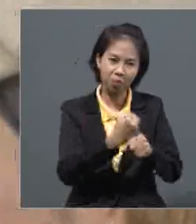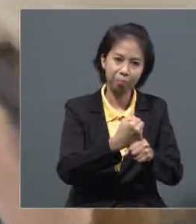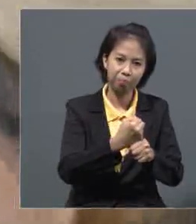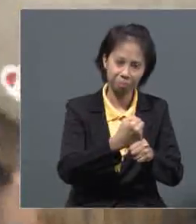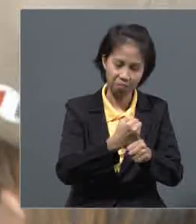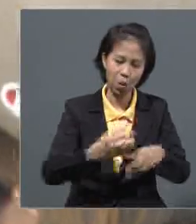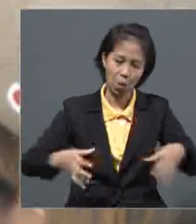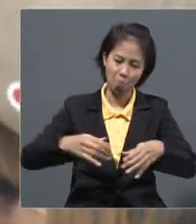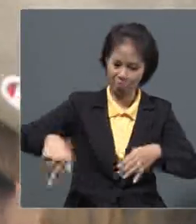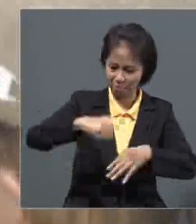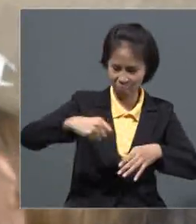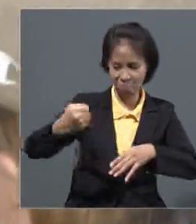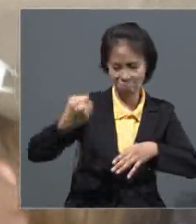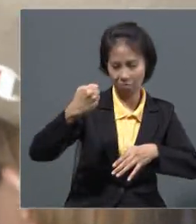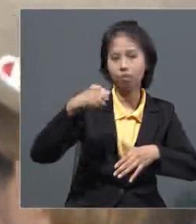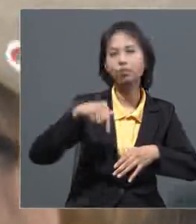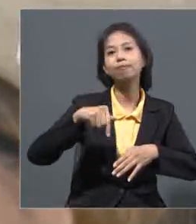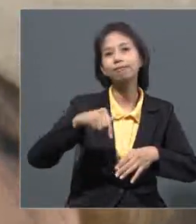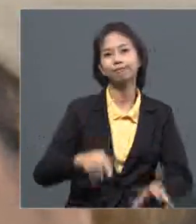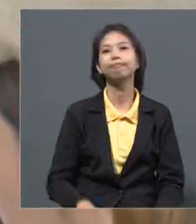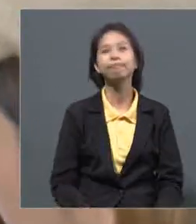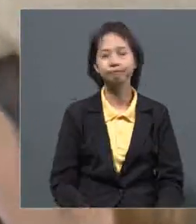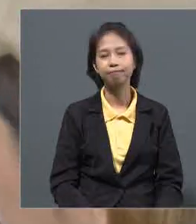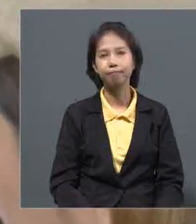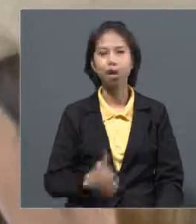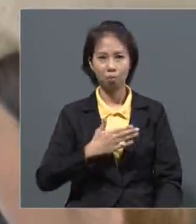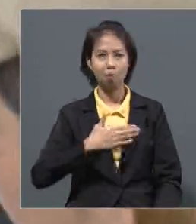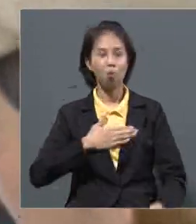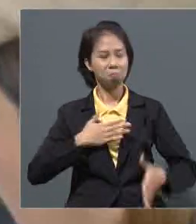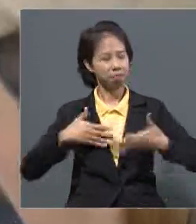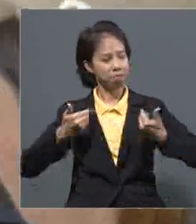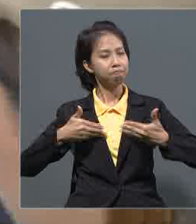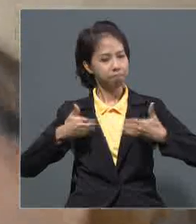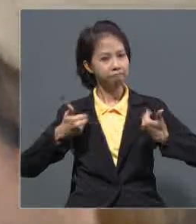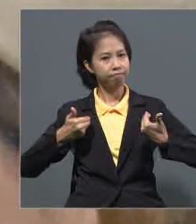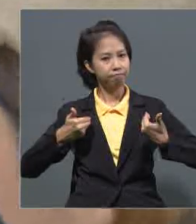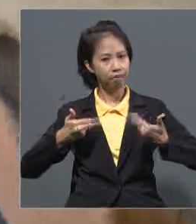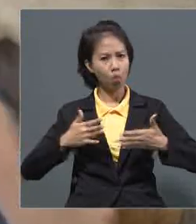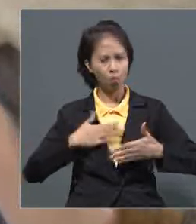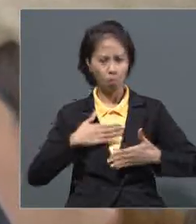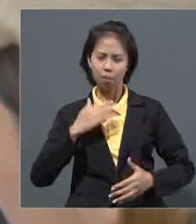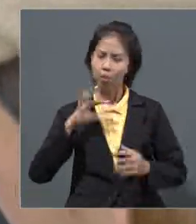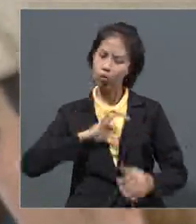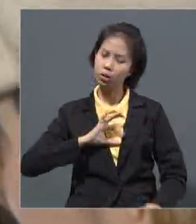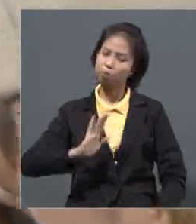ลังนะครับเพราะฉะนั้นผมดีใจนะผมเป็นเกียรติ